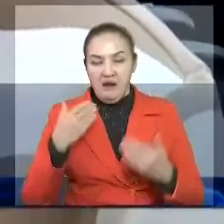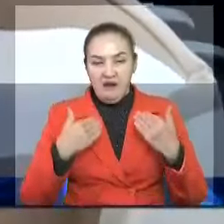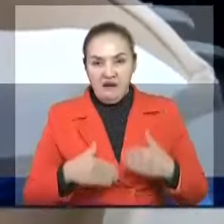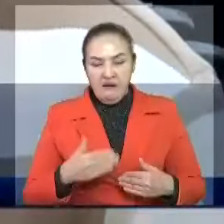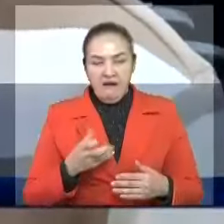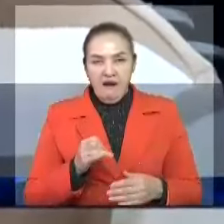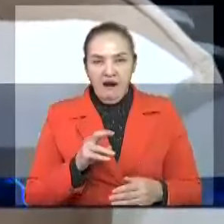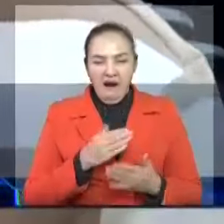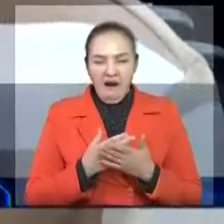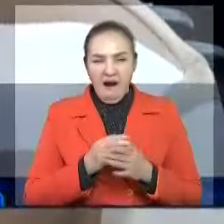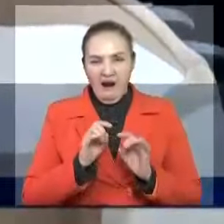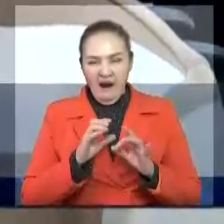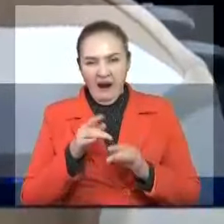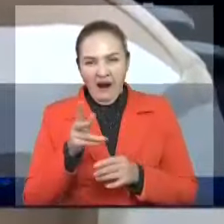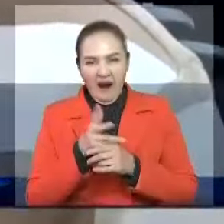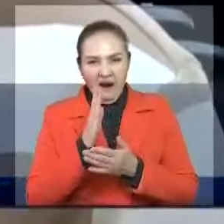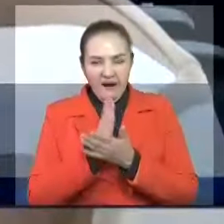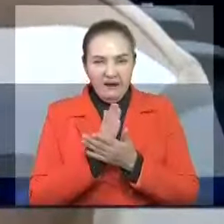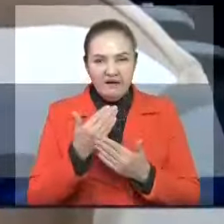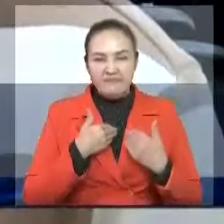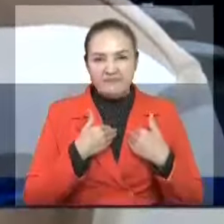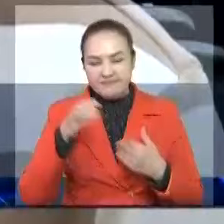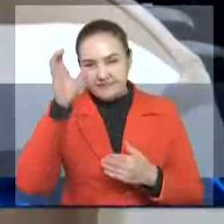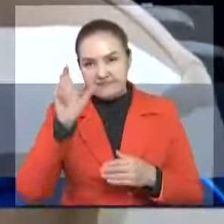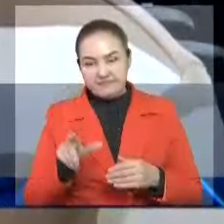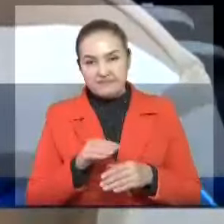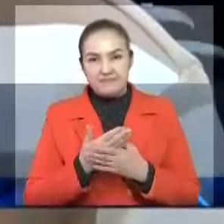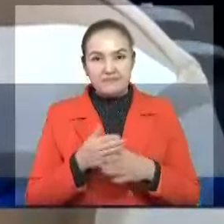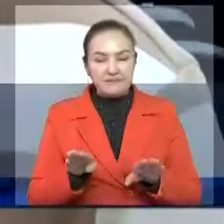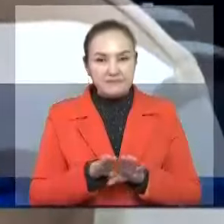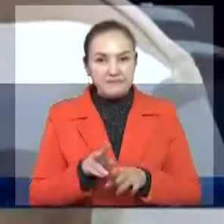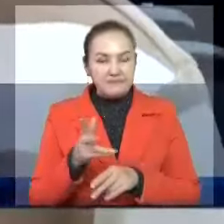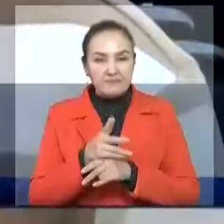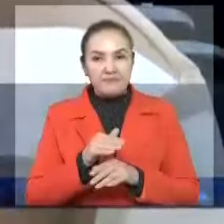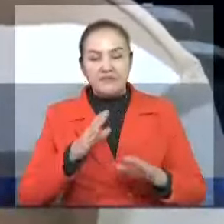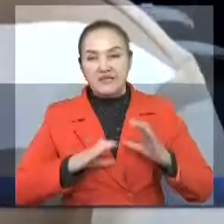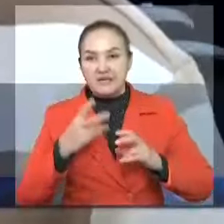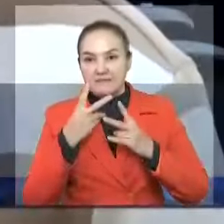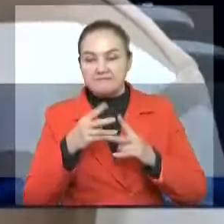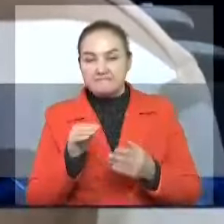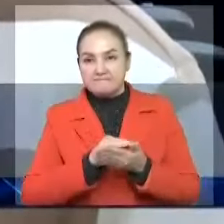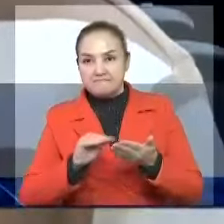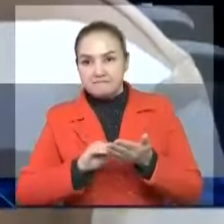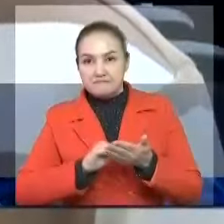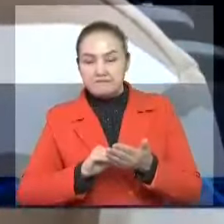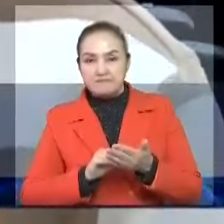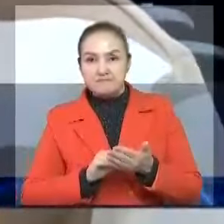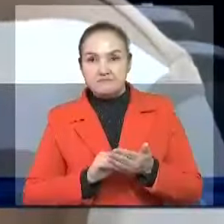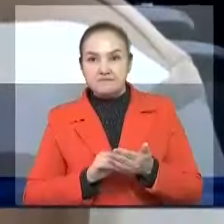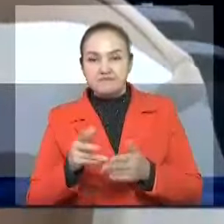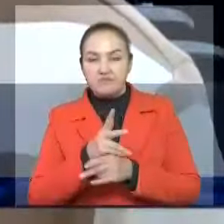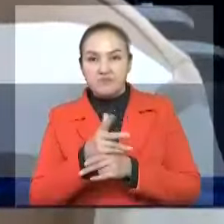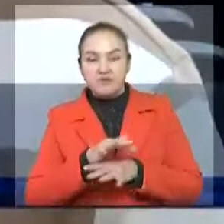және анатомия туралы видеолар бар. Біздің профессорлар салынған сол видеоларды студенттер қарап, ішіне комментарий бойынша бізге бұндай